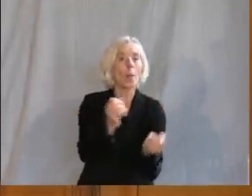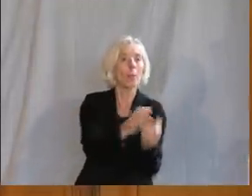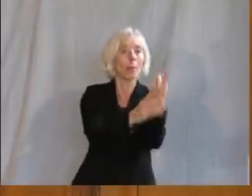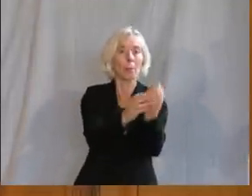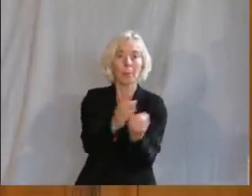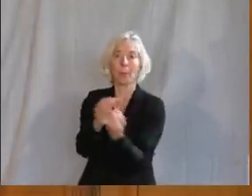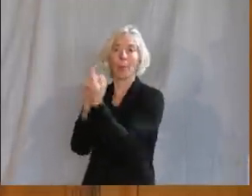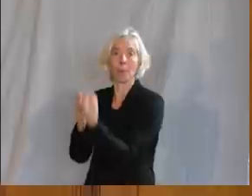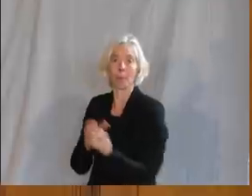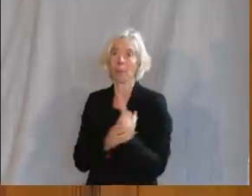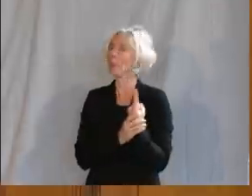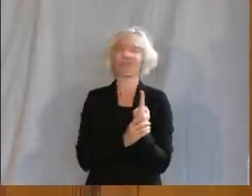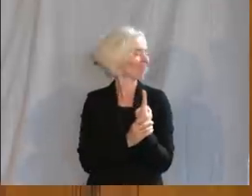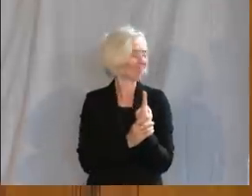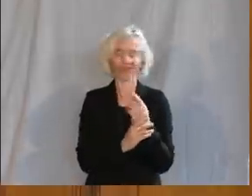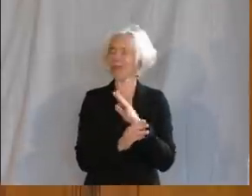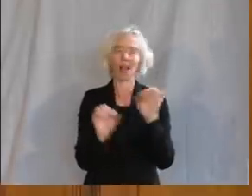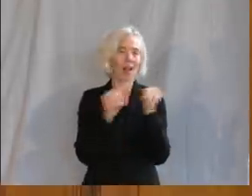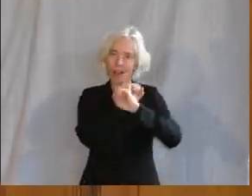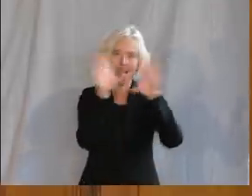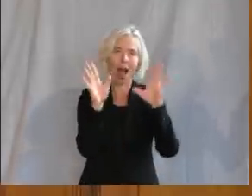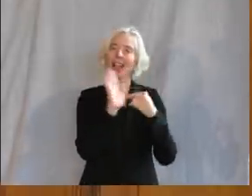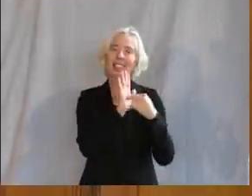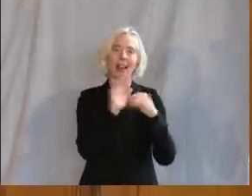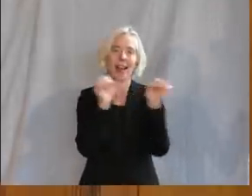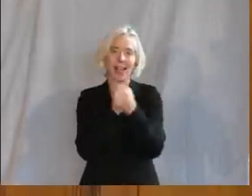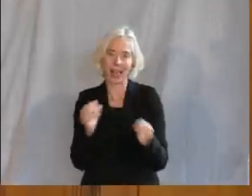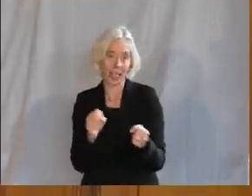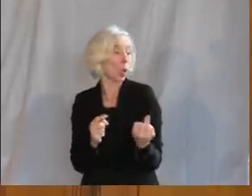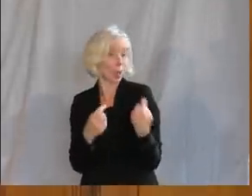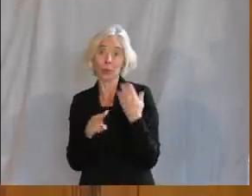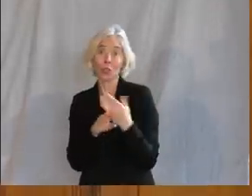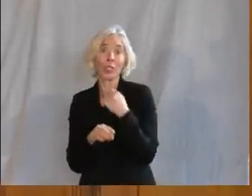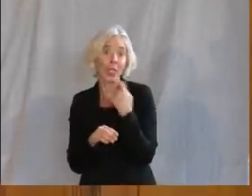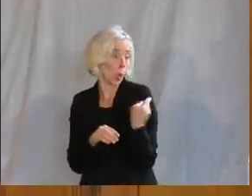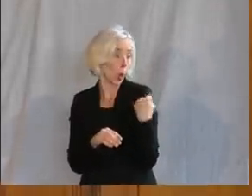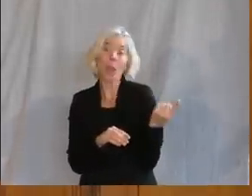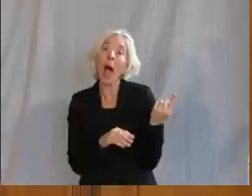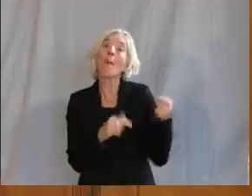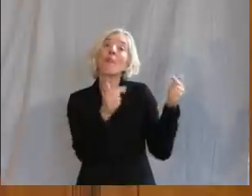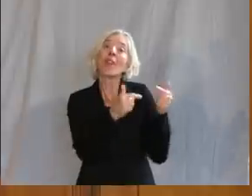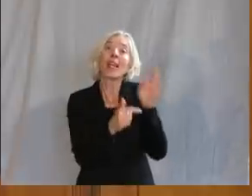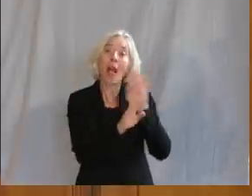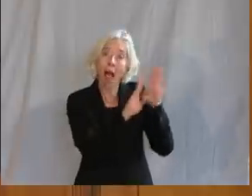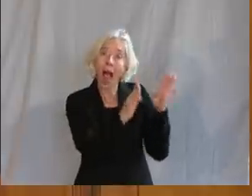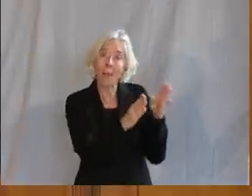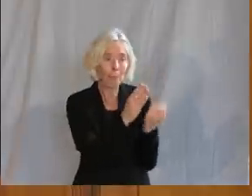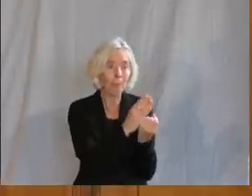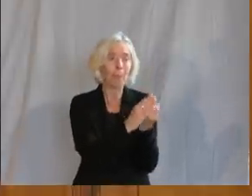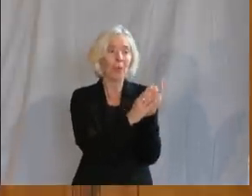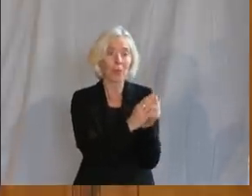wir haben ein einziges kleineres Ausbruchsgeschehen in einem Pflegeheim und alle anderen Ansteckungen, die finden tatsächlich einfach in